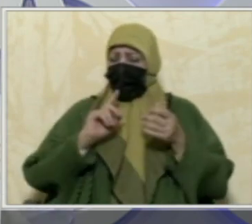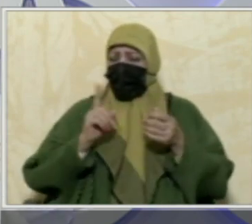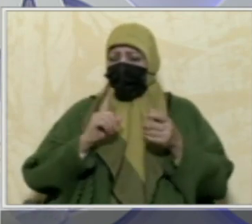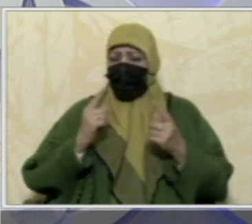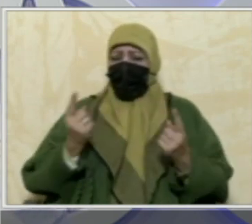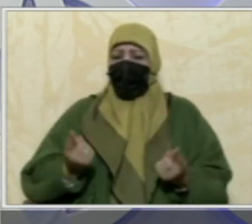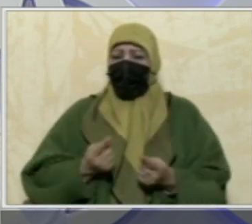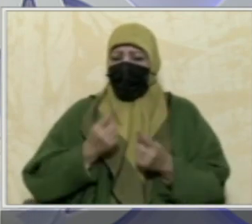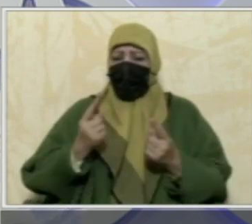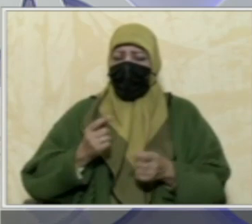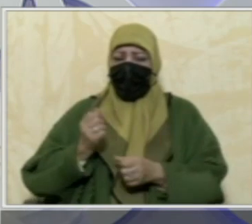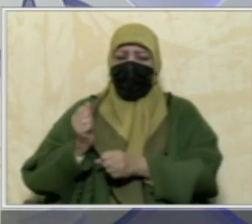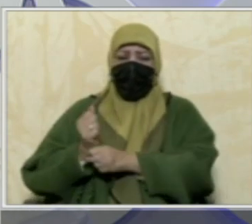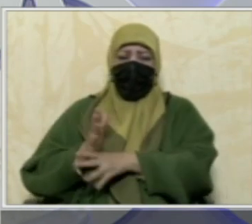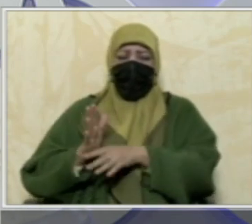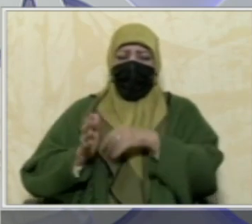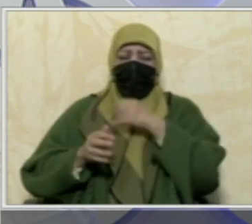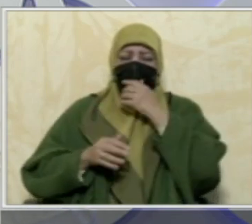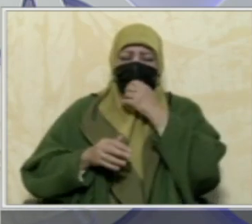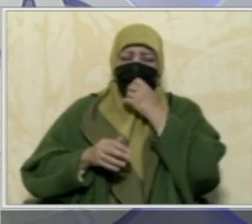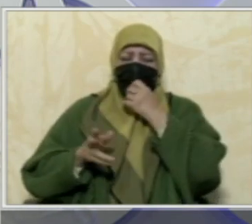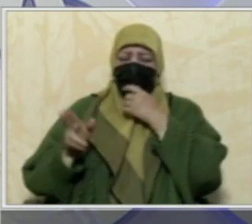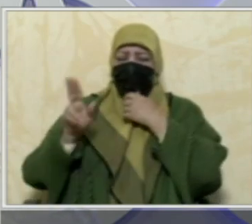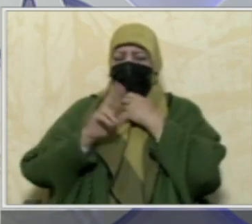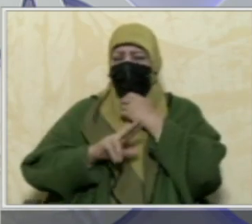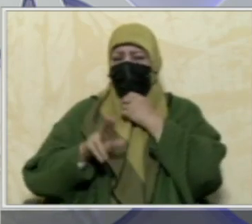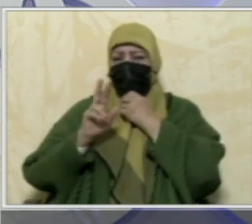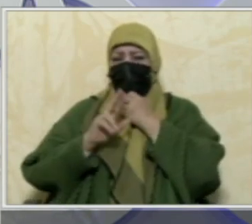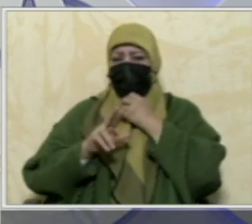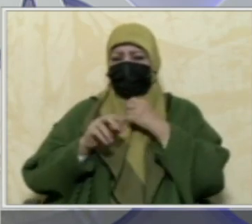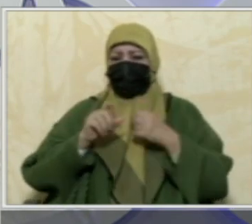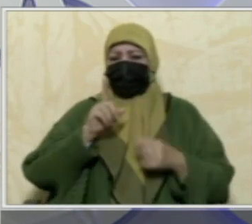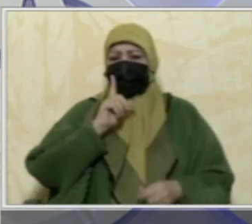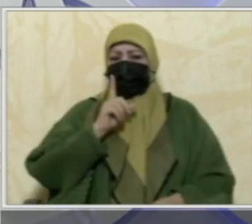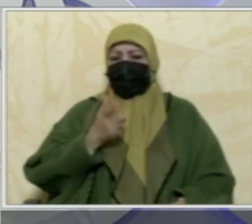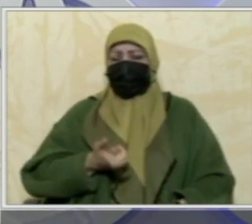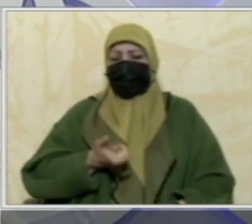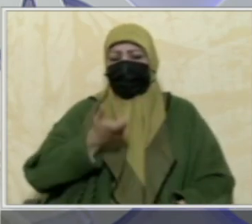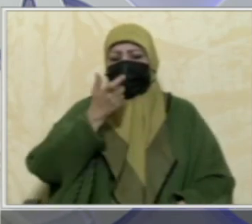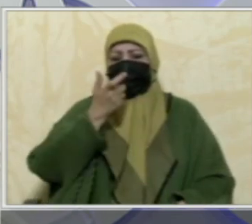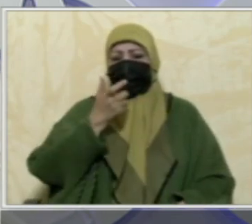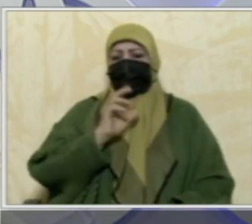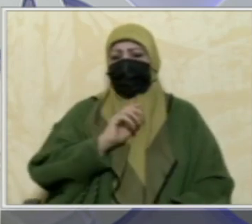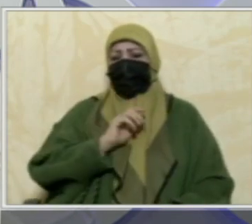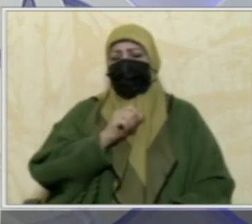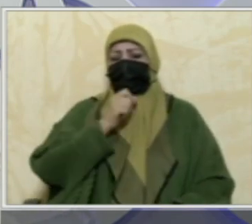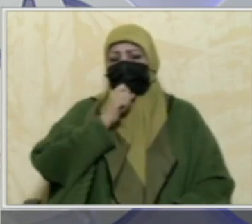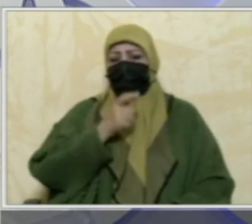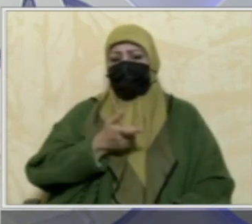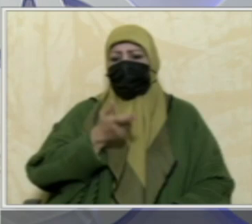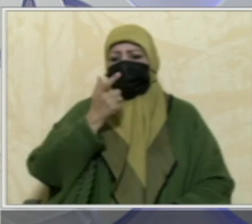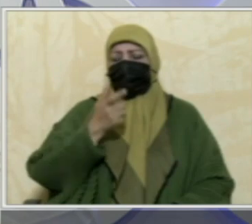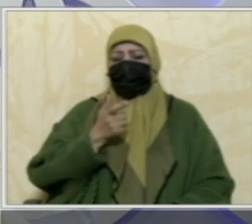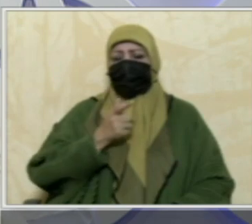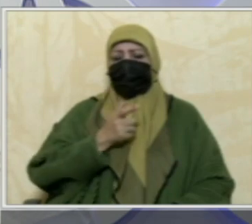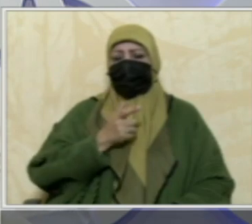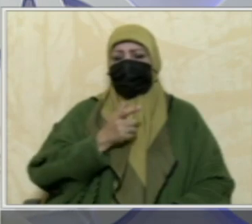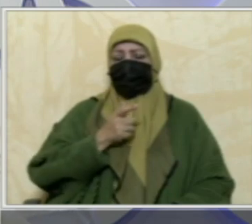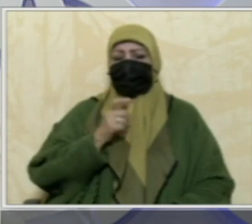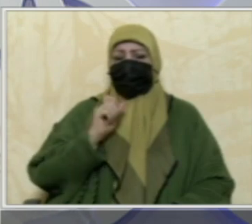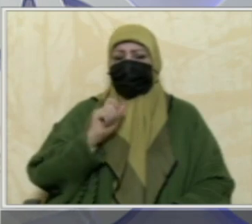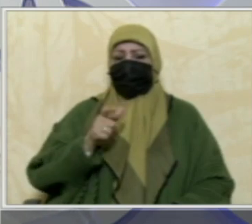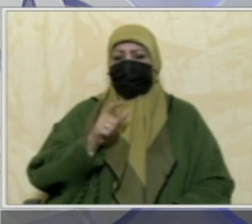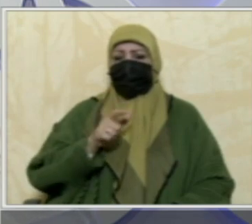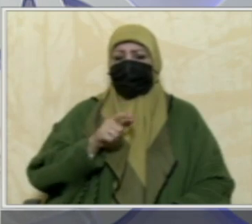تقول اني عزوز كبيره واني اي نحس يا شيخ هل نتصدق بثمن الاضحيه والله